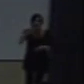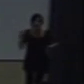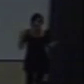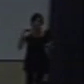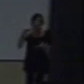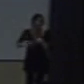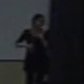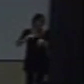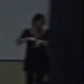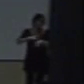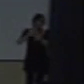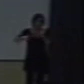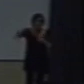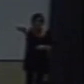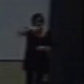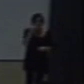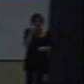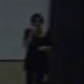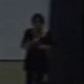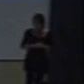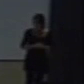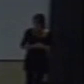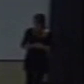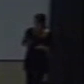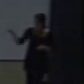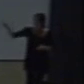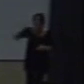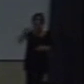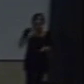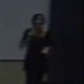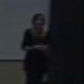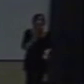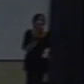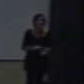o al Trinity passaríeu, però... Depèn del moment,